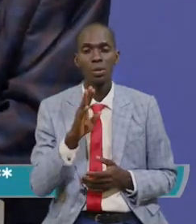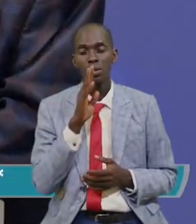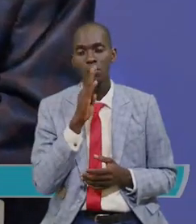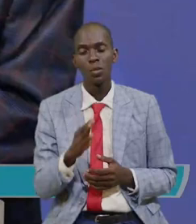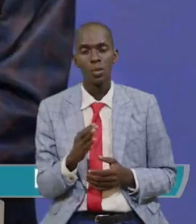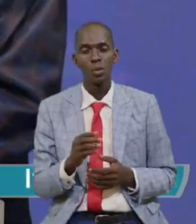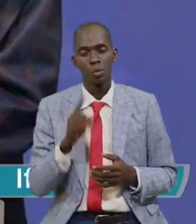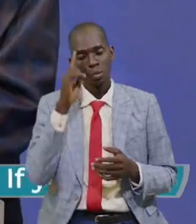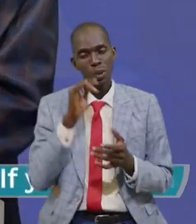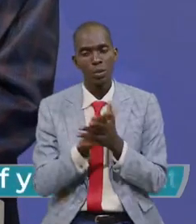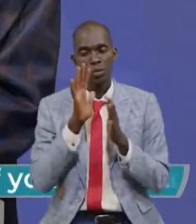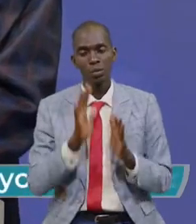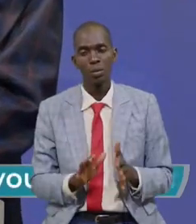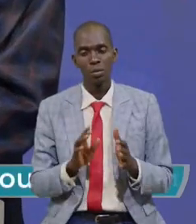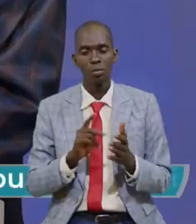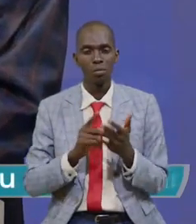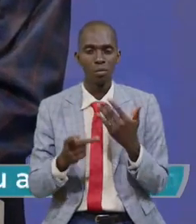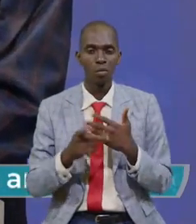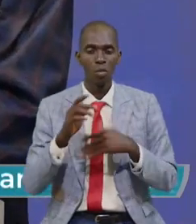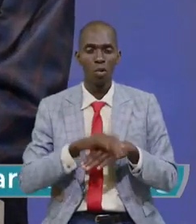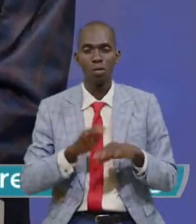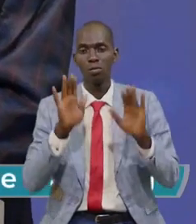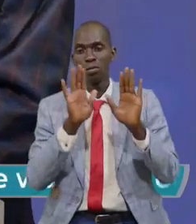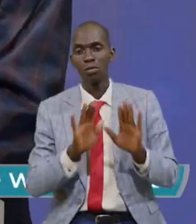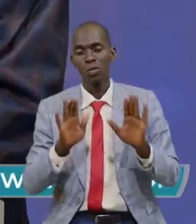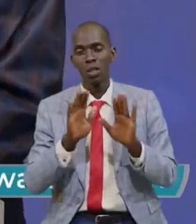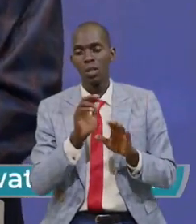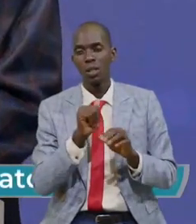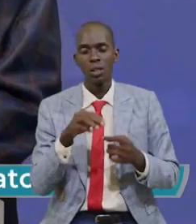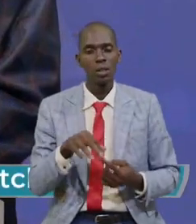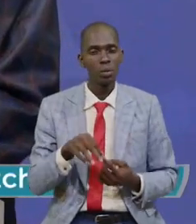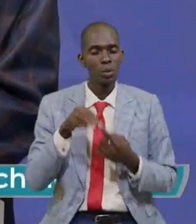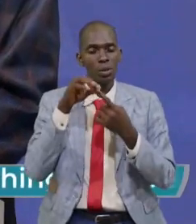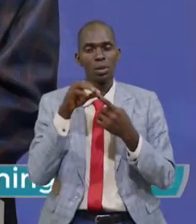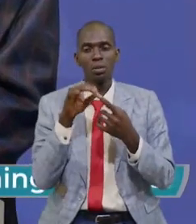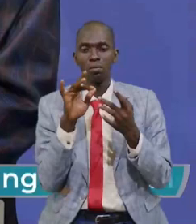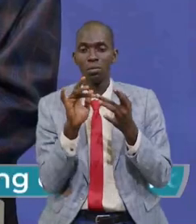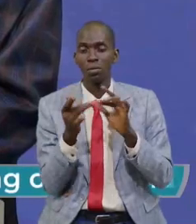Il y a le rallye pour les nouveaux convertis,